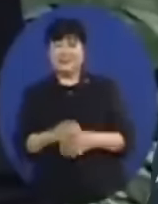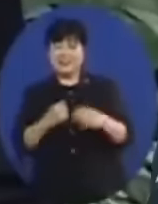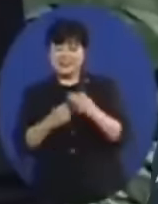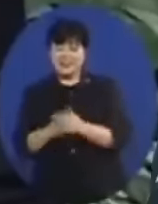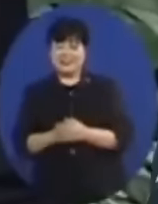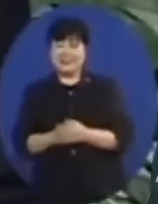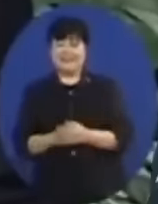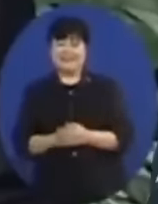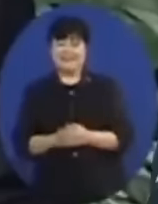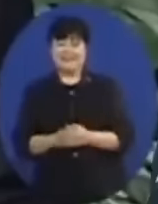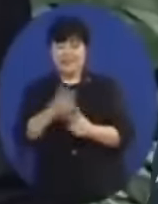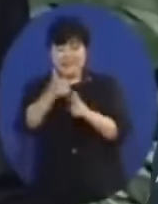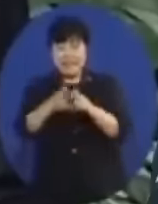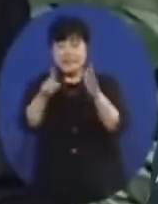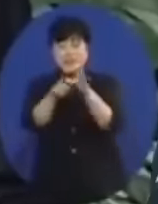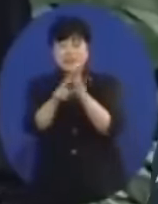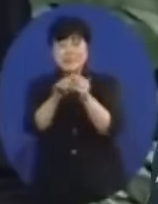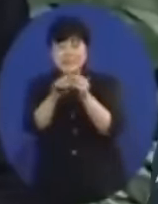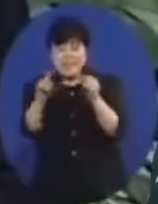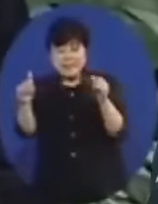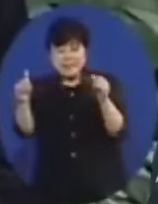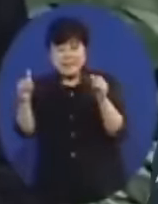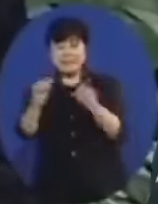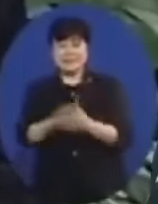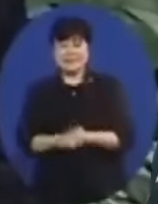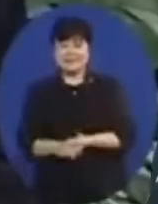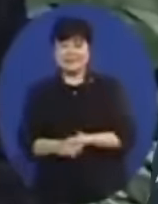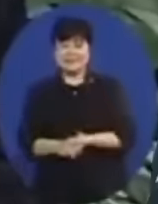그러므로 우리 예수 믿는 사람들은